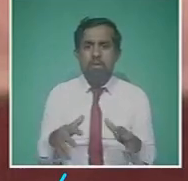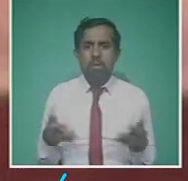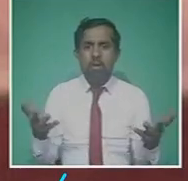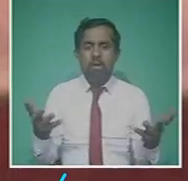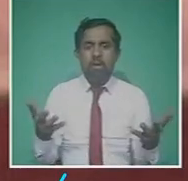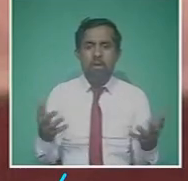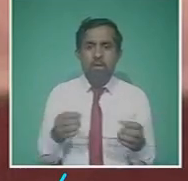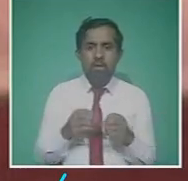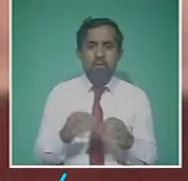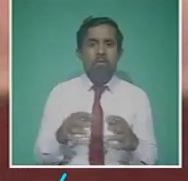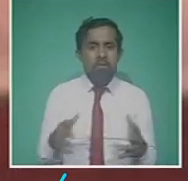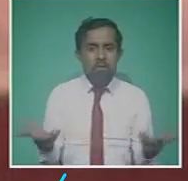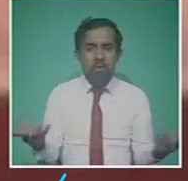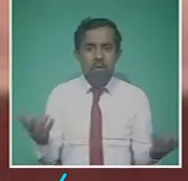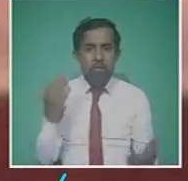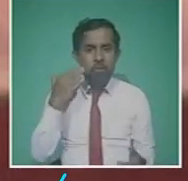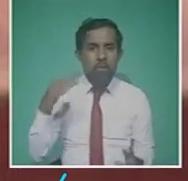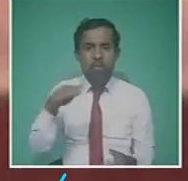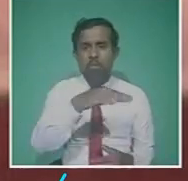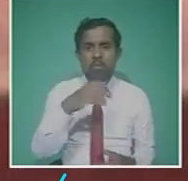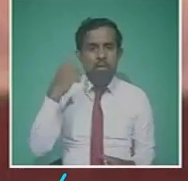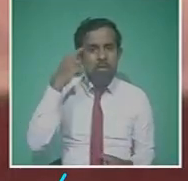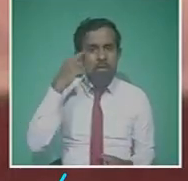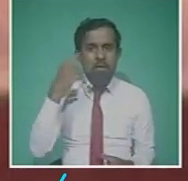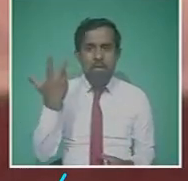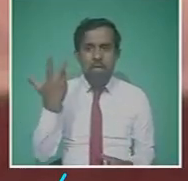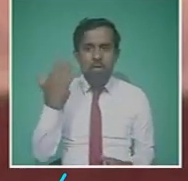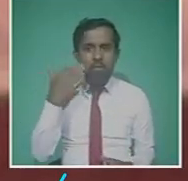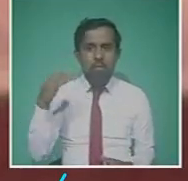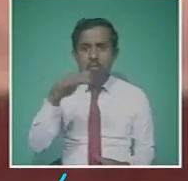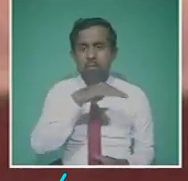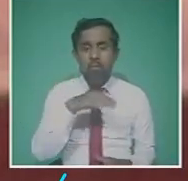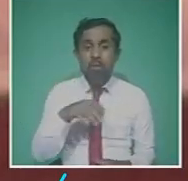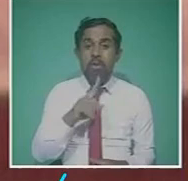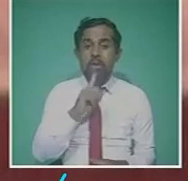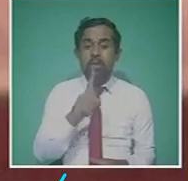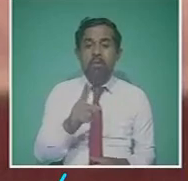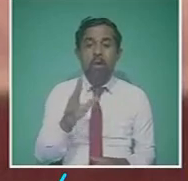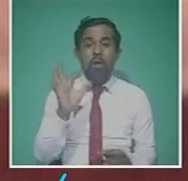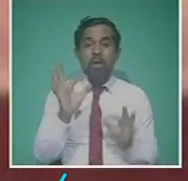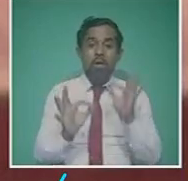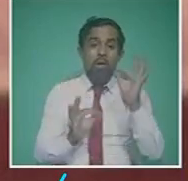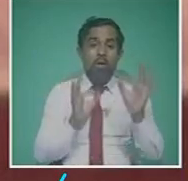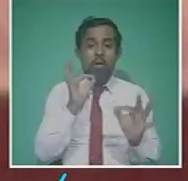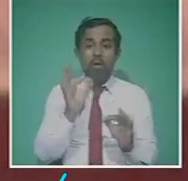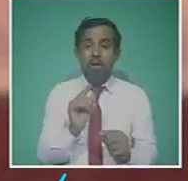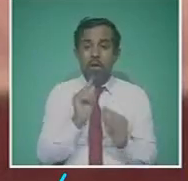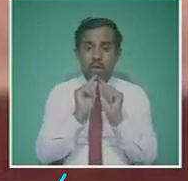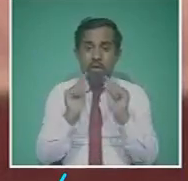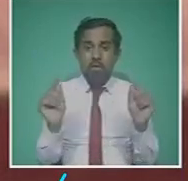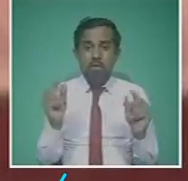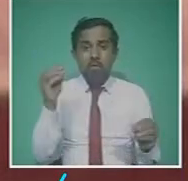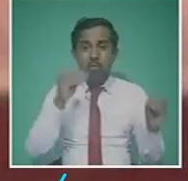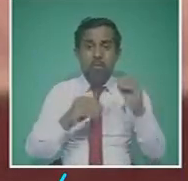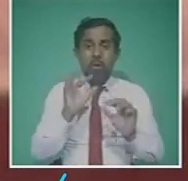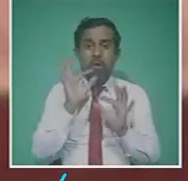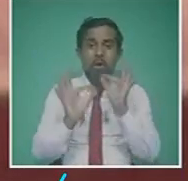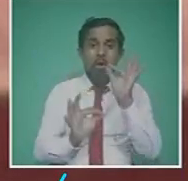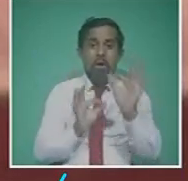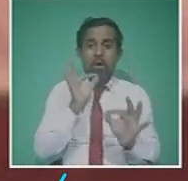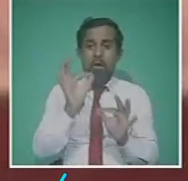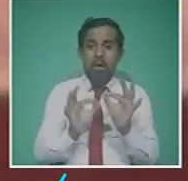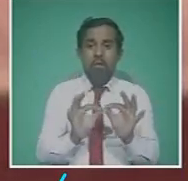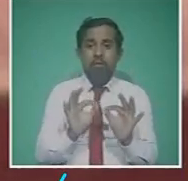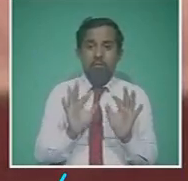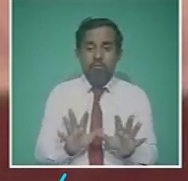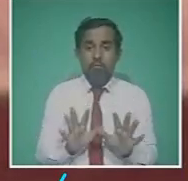ජනගත කරන්නේ නැහැ. ජනතාව ඒක දන්නේ නැහැ. ජනතාවට ගිහිල්ලා සුරංගනා ලෝක මවනවා. සුරංගනා ලෝකවල ඉඳගෙන කතා